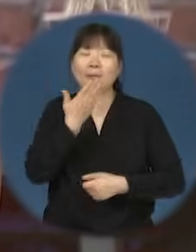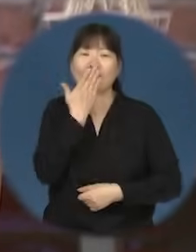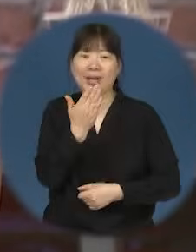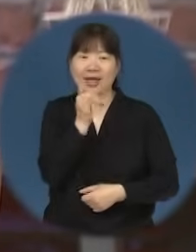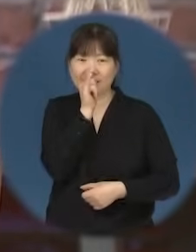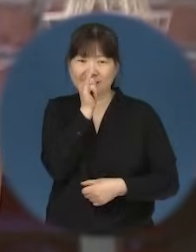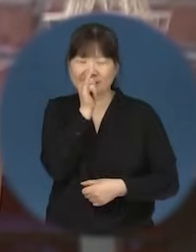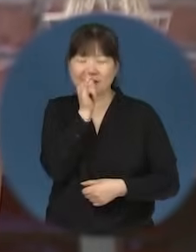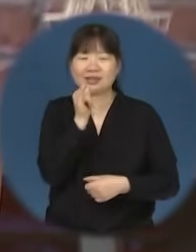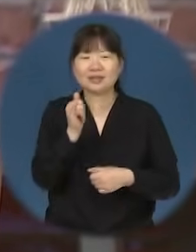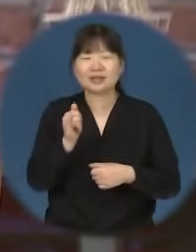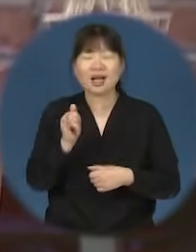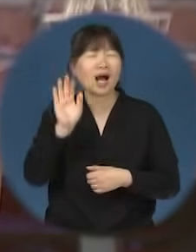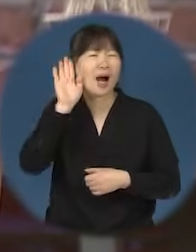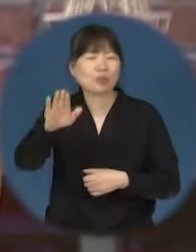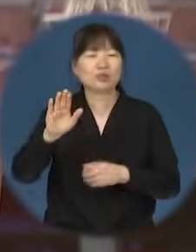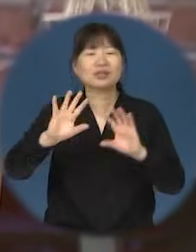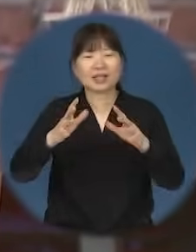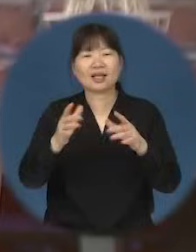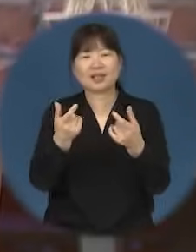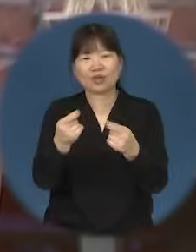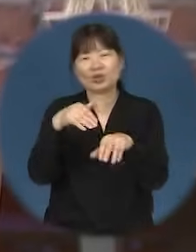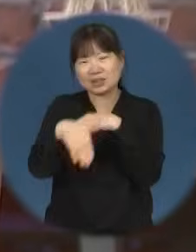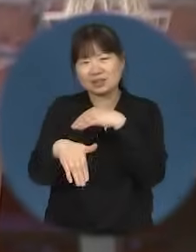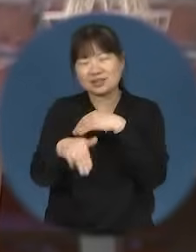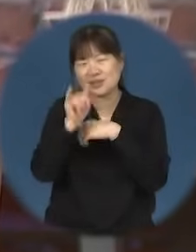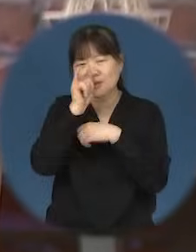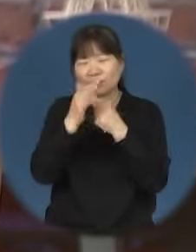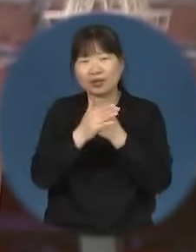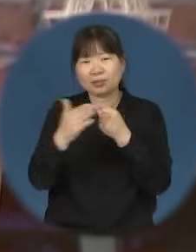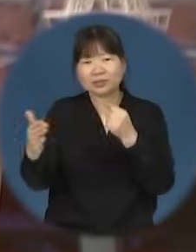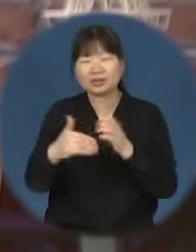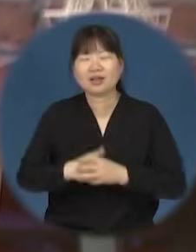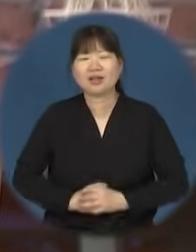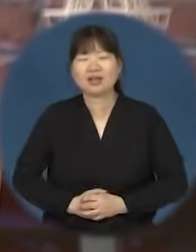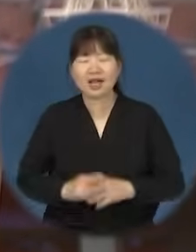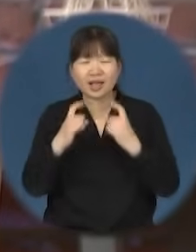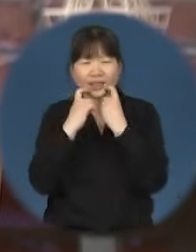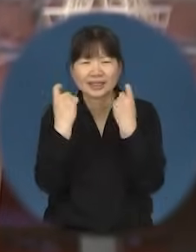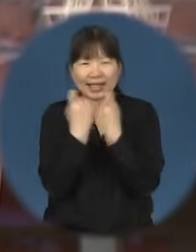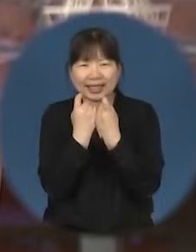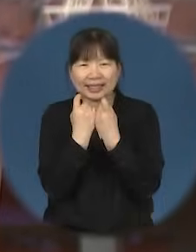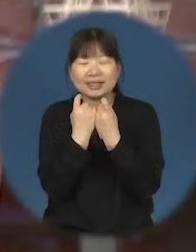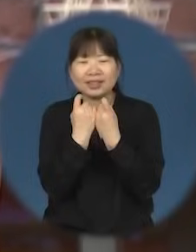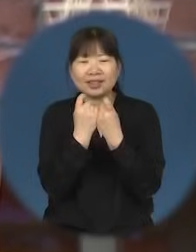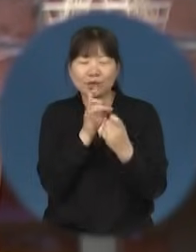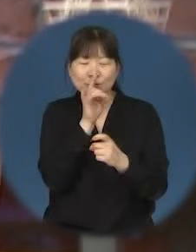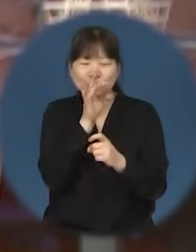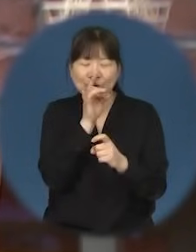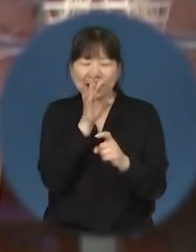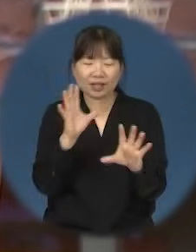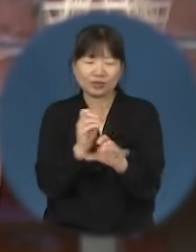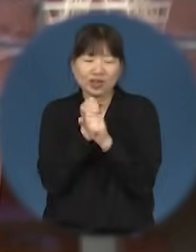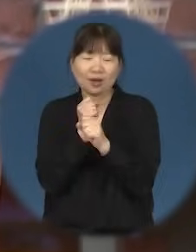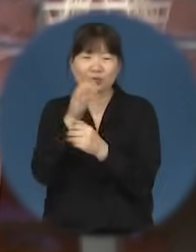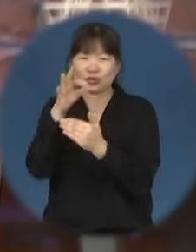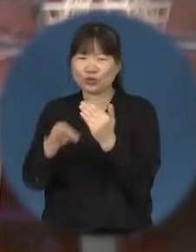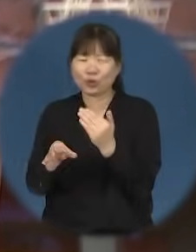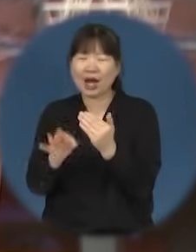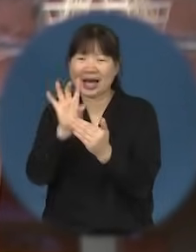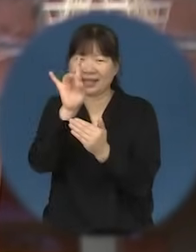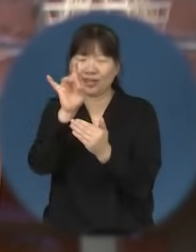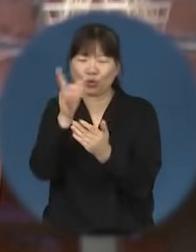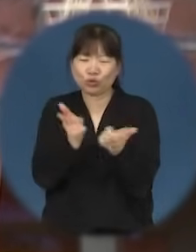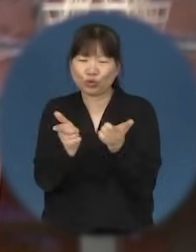이제 오는 거죠. 근데 이제 그런 거 하려면 그 개인화된 그 중앙화된 시스템 가지고는